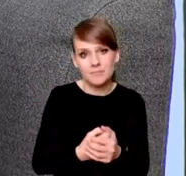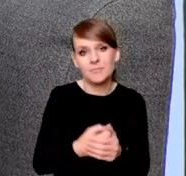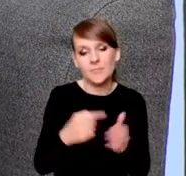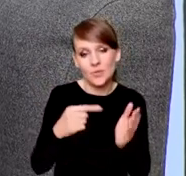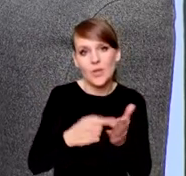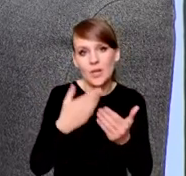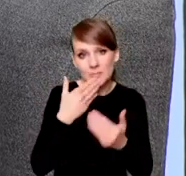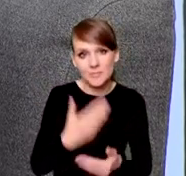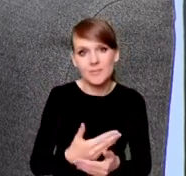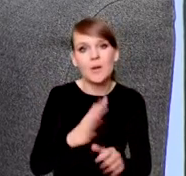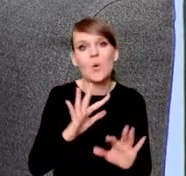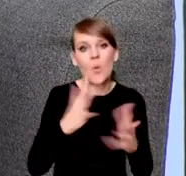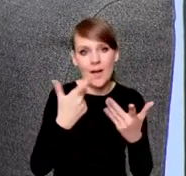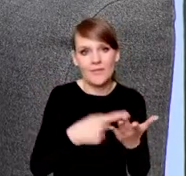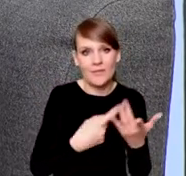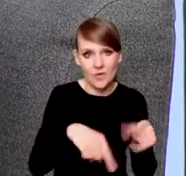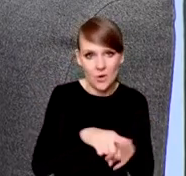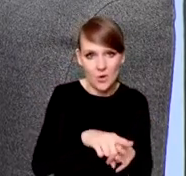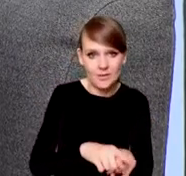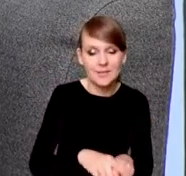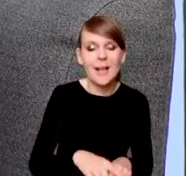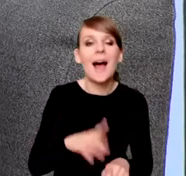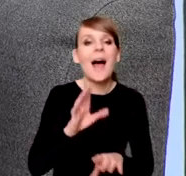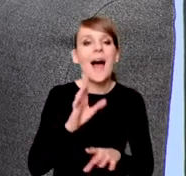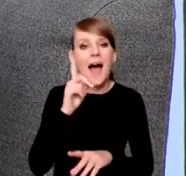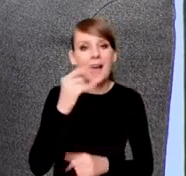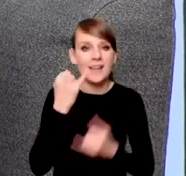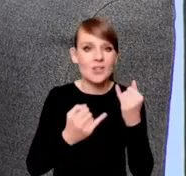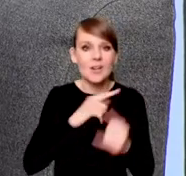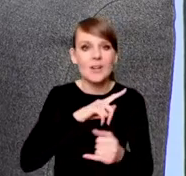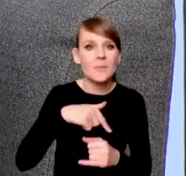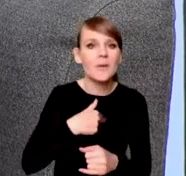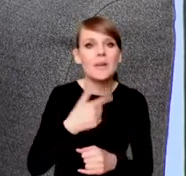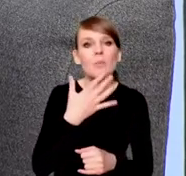implementację. Ale jeżeli rozmawiamy nie o deklaracji, ale o idei